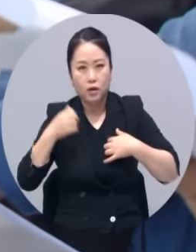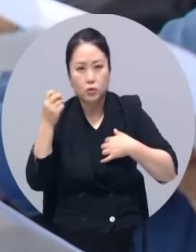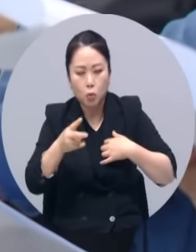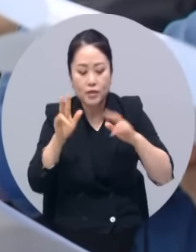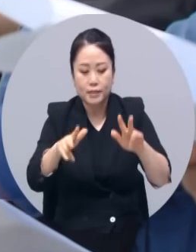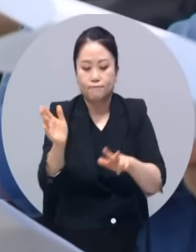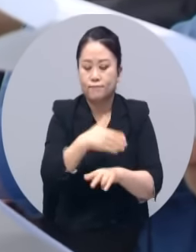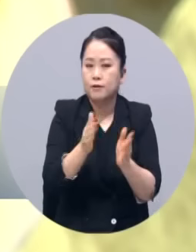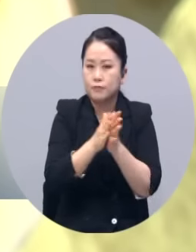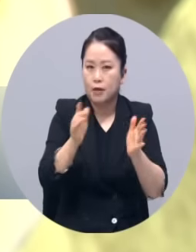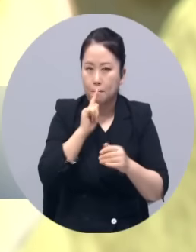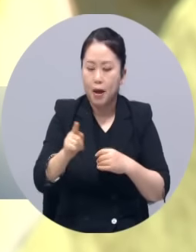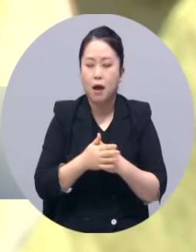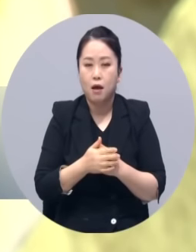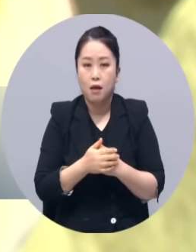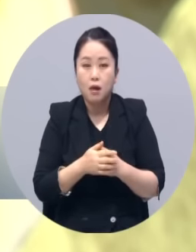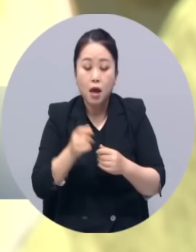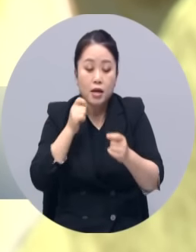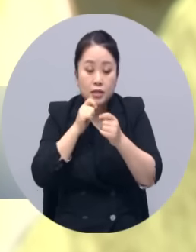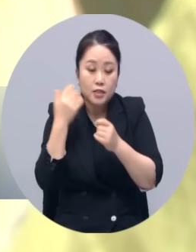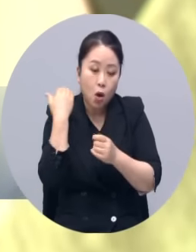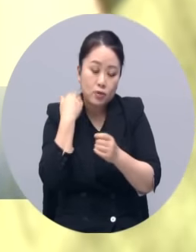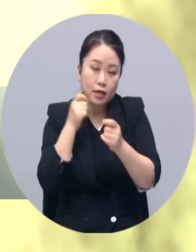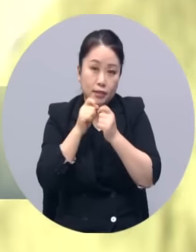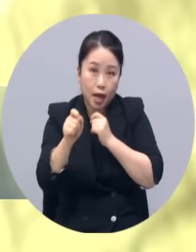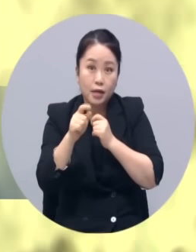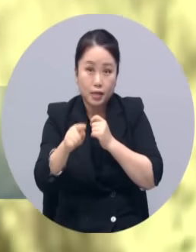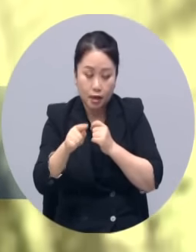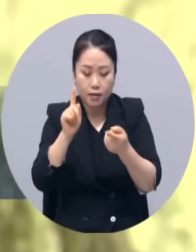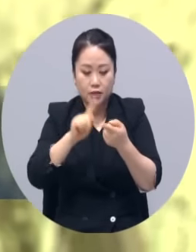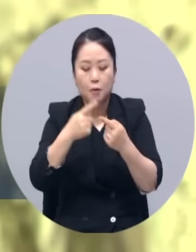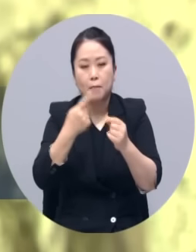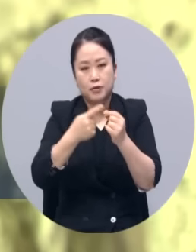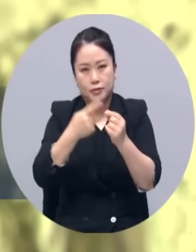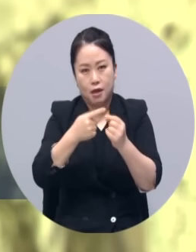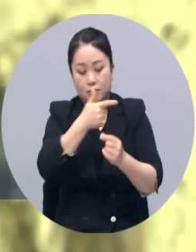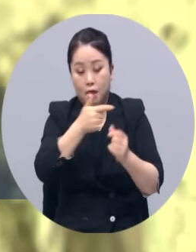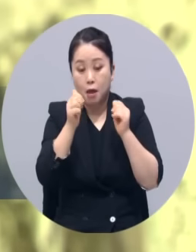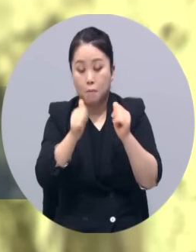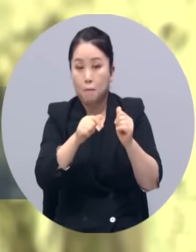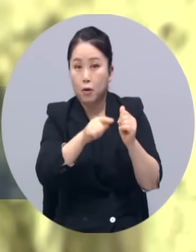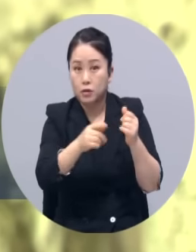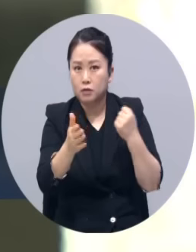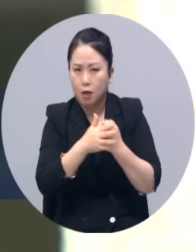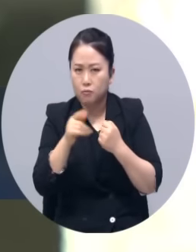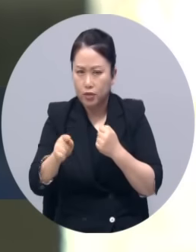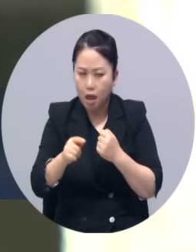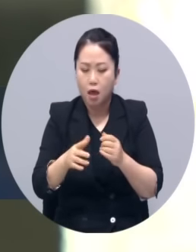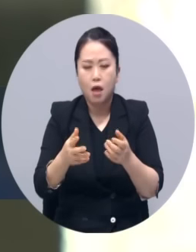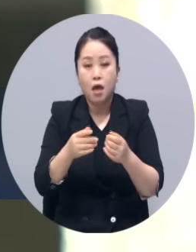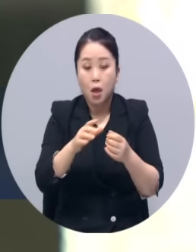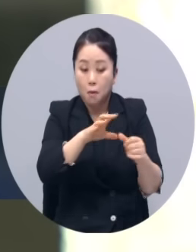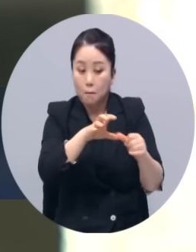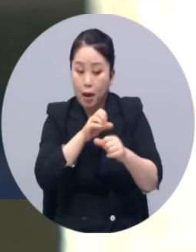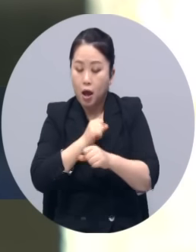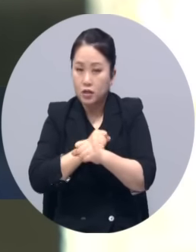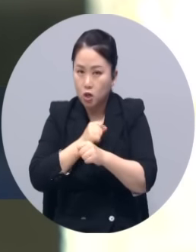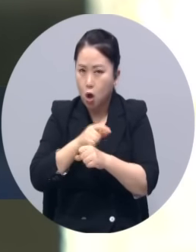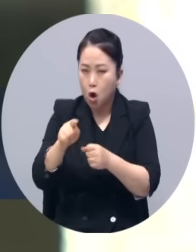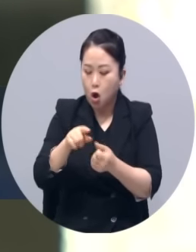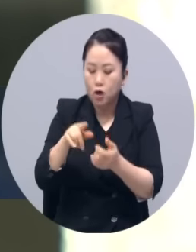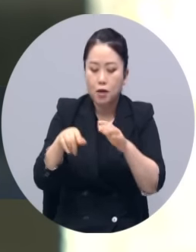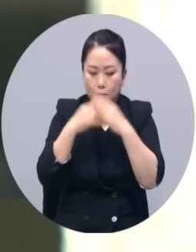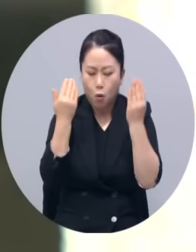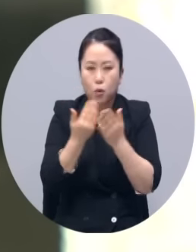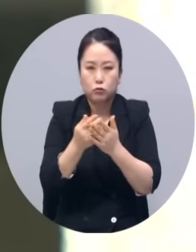피해와 관련한 첫 대법원 판결이기 때문에 이번 판결을 비추어서 많은 전세 사기 사건들이 중형을